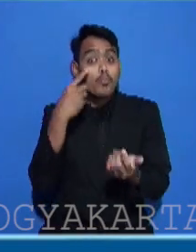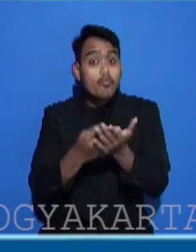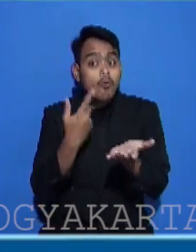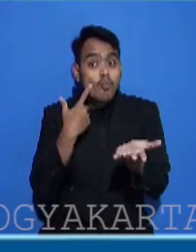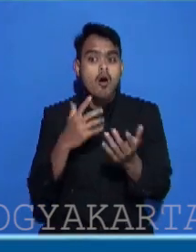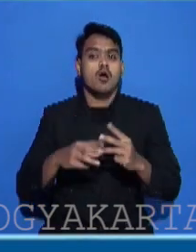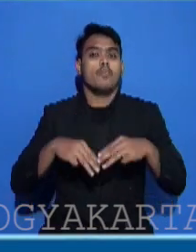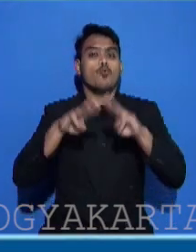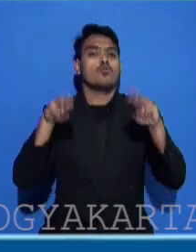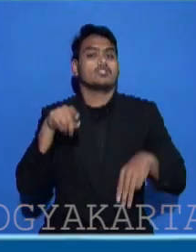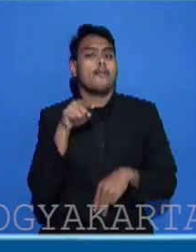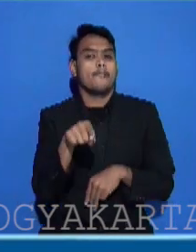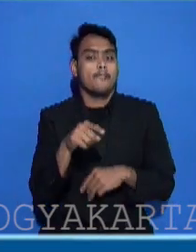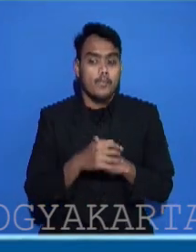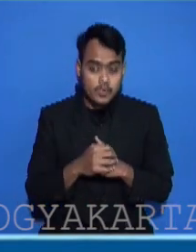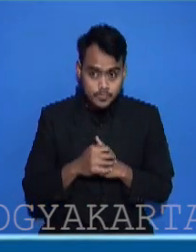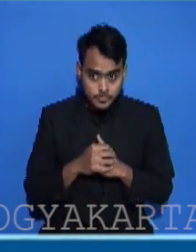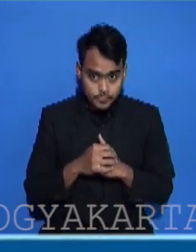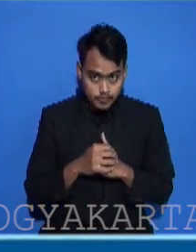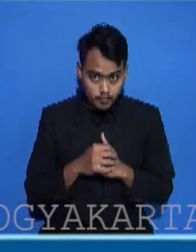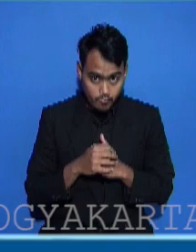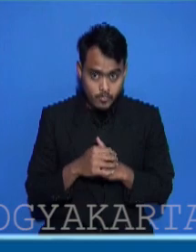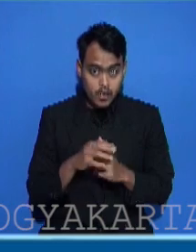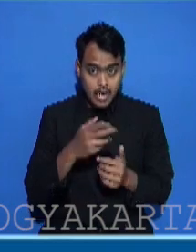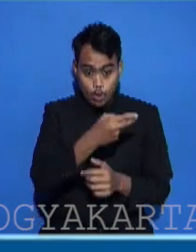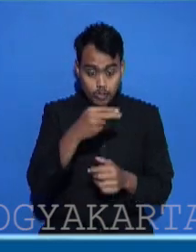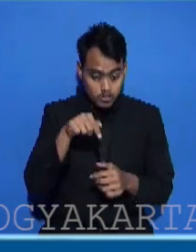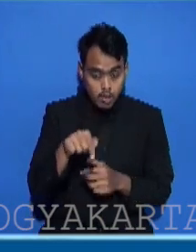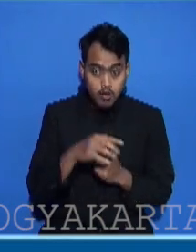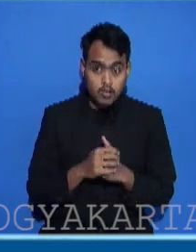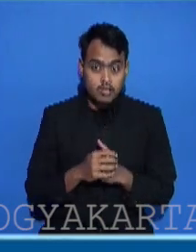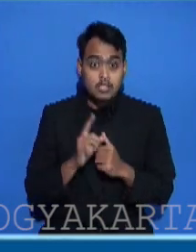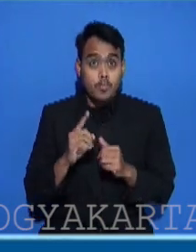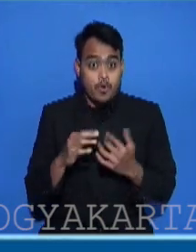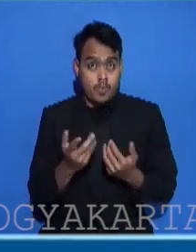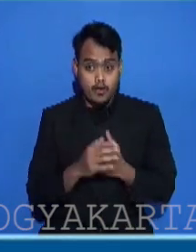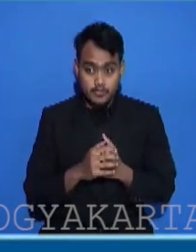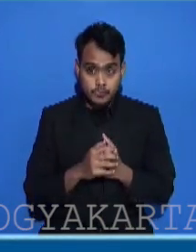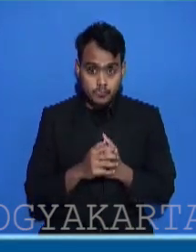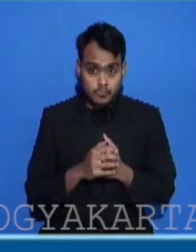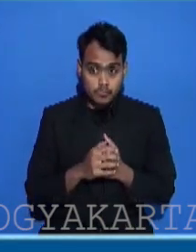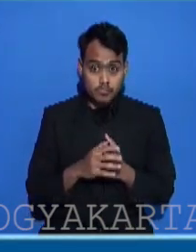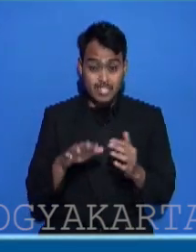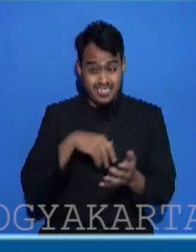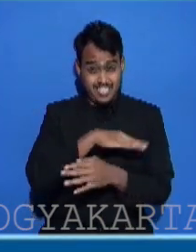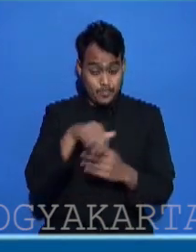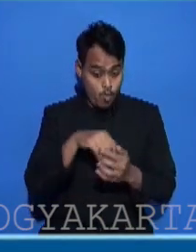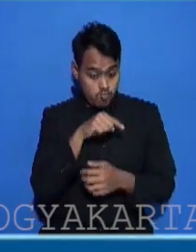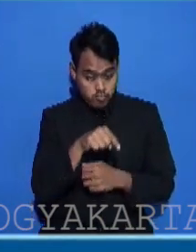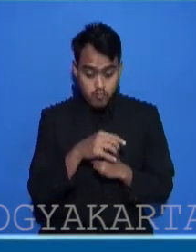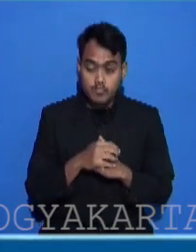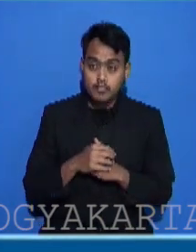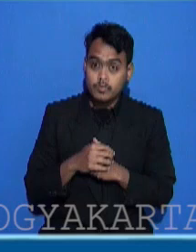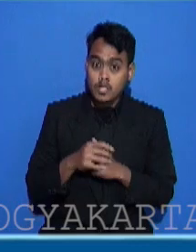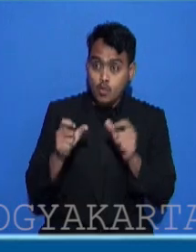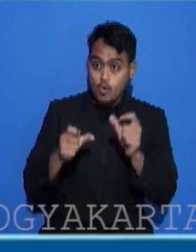pengrajin ingkang kasil damel klontong lembu ingkang ageng piyambak sak Indonesia. Ing salebeting damel kerajinan saking